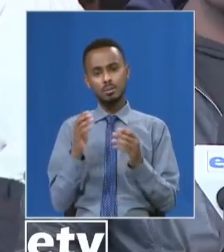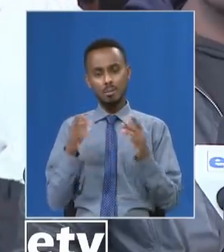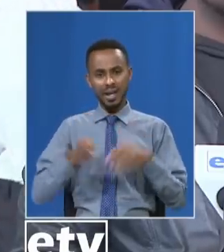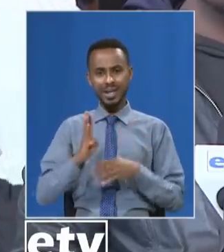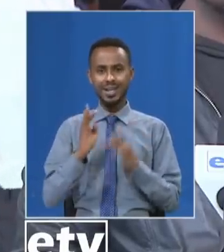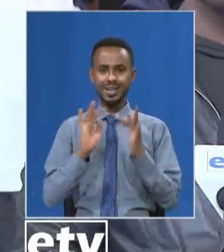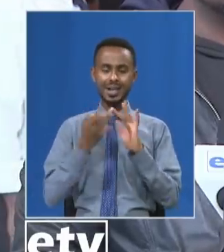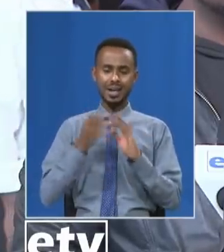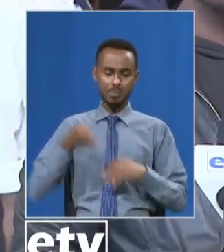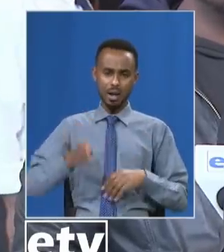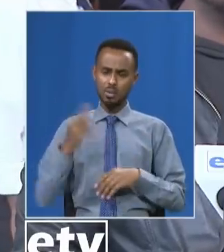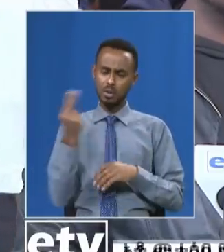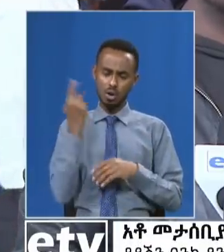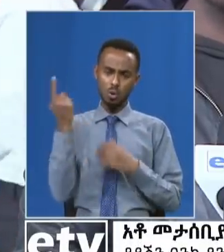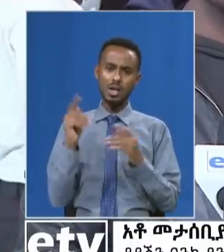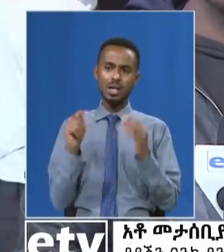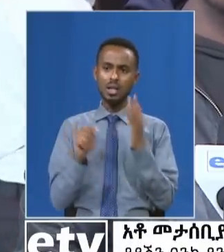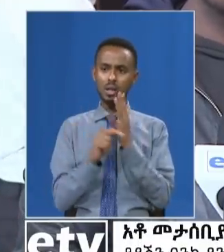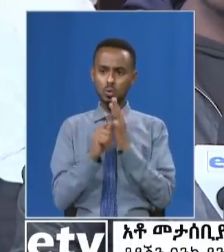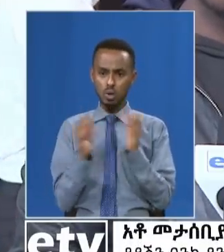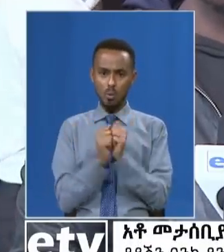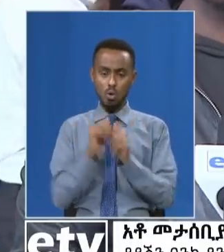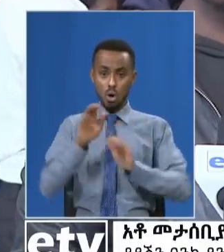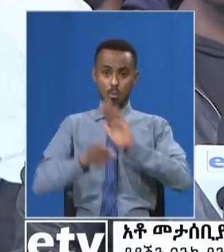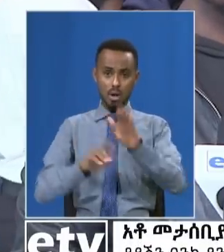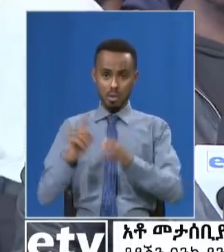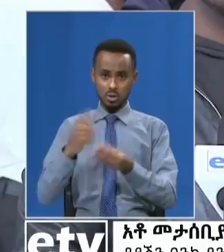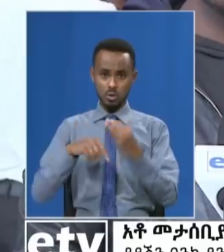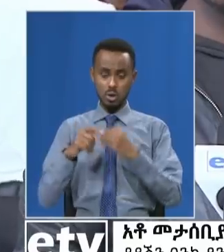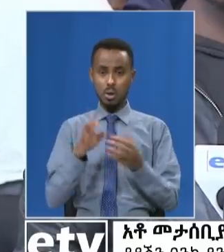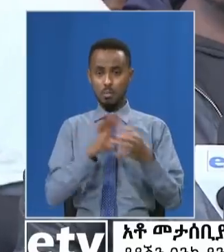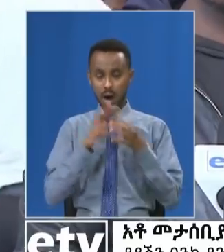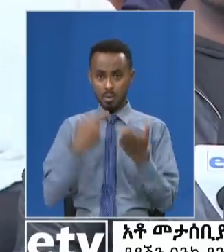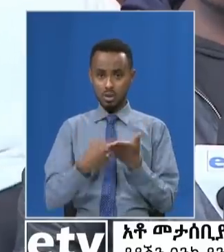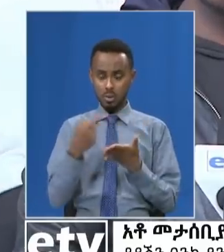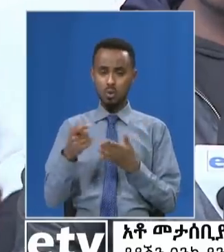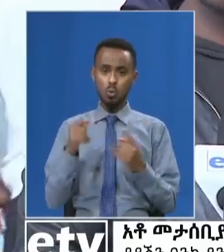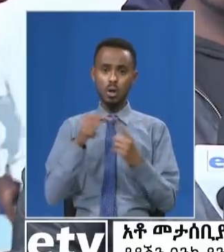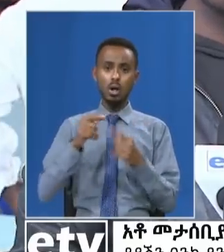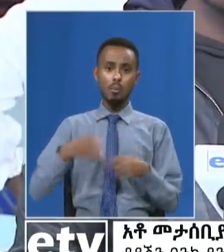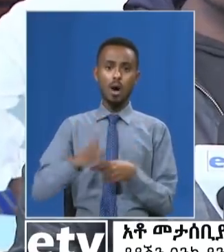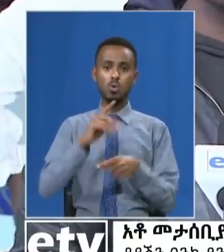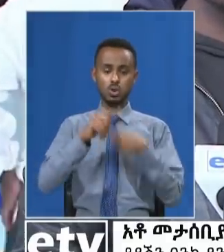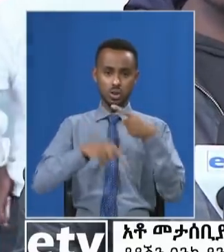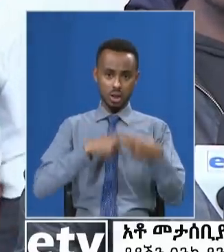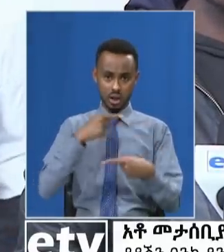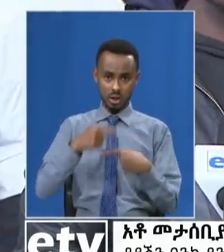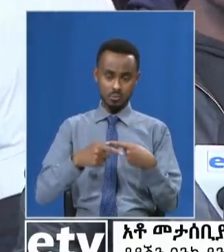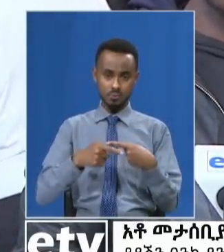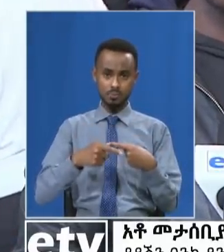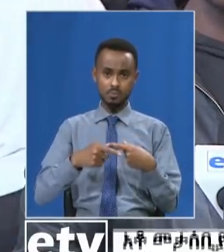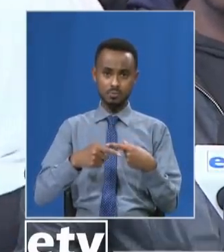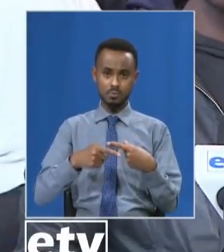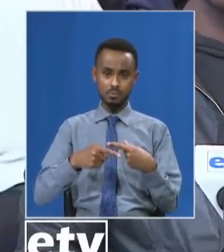መጠቀም ከቴክኖሎጂ ጋር አብሮ መራመድ ስለሆነ ህብረተሰቡ ያንን ነገር ወደ ባንኮች እየሄደ